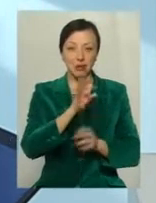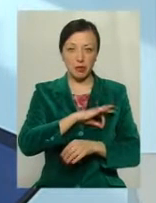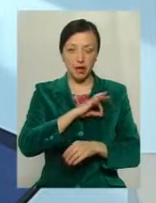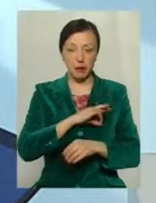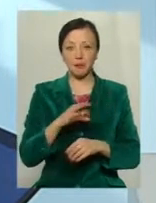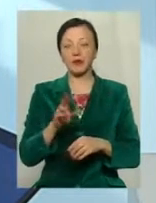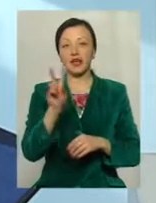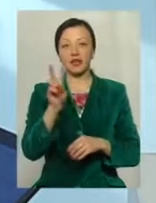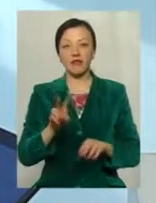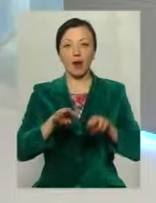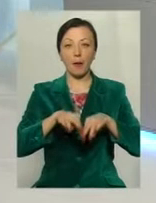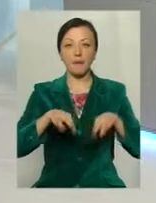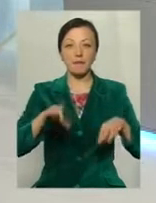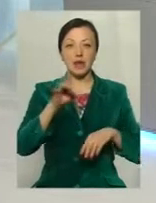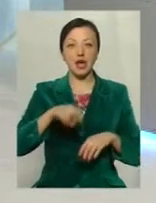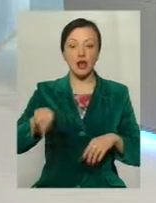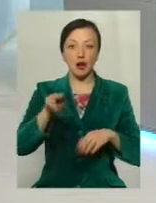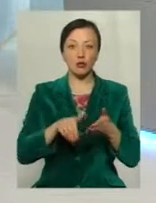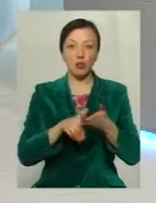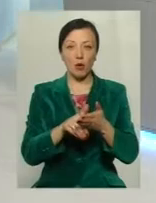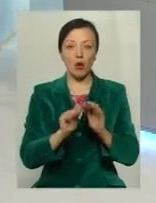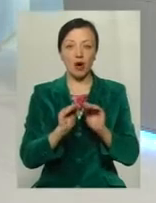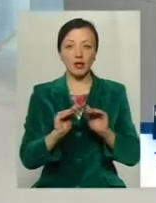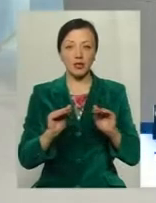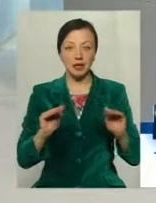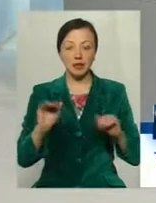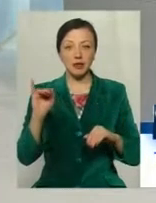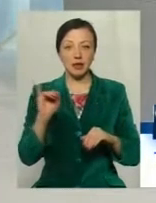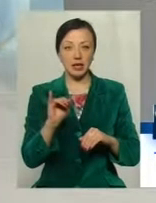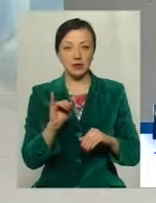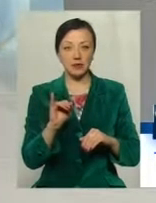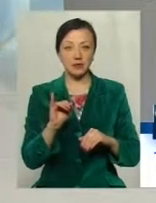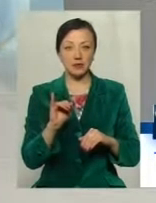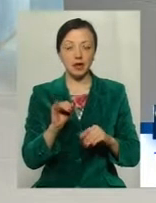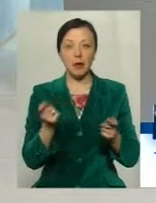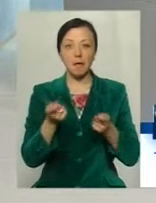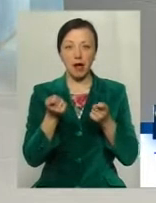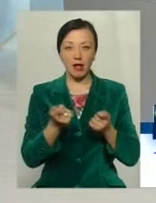250 мільйонів гривень. З чого він складається? Це